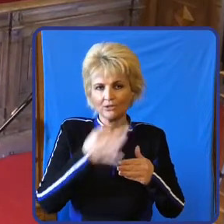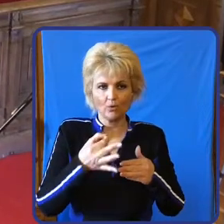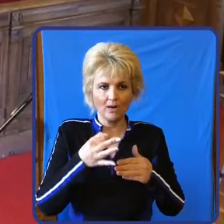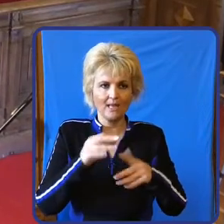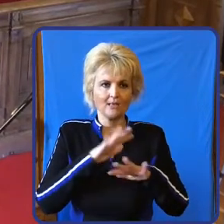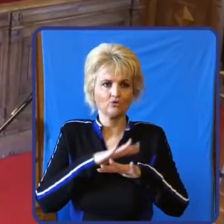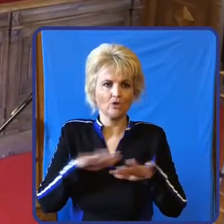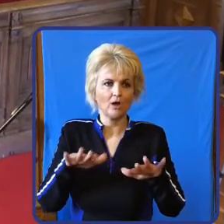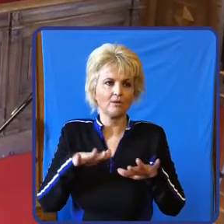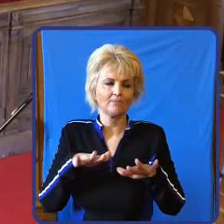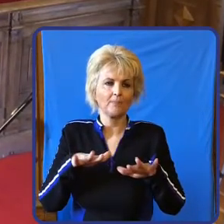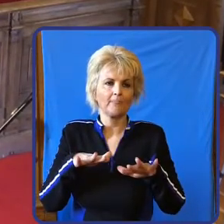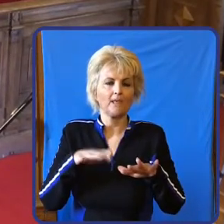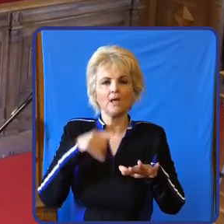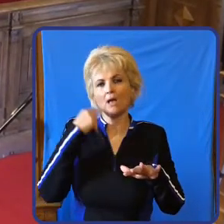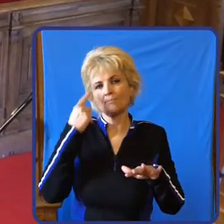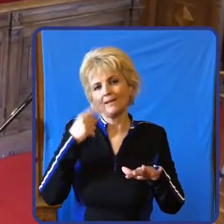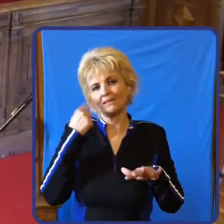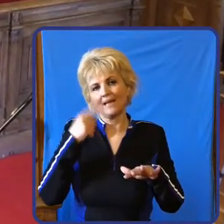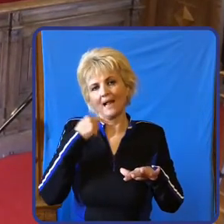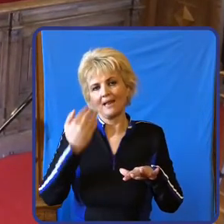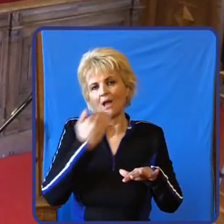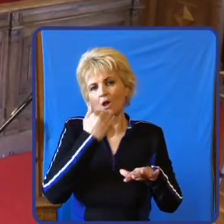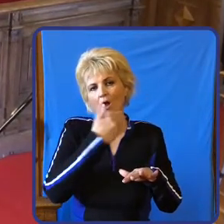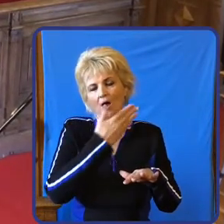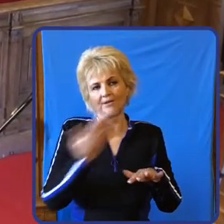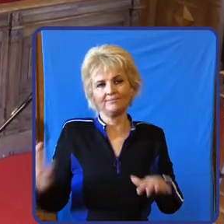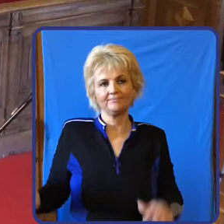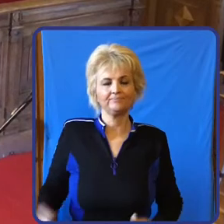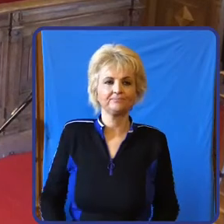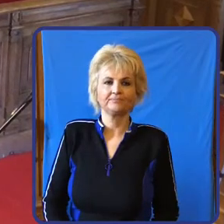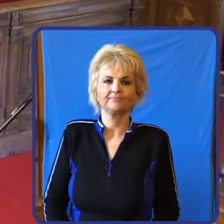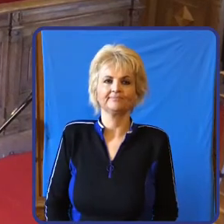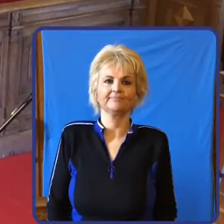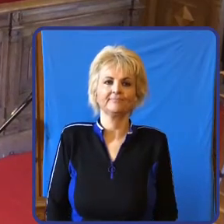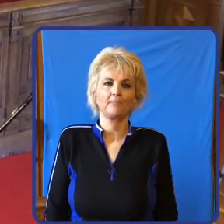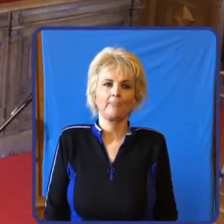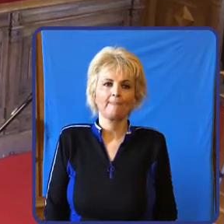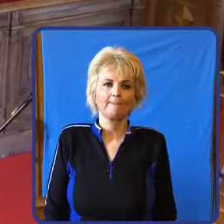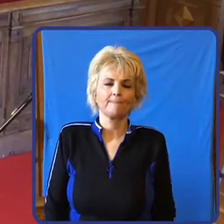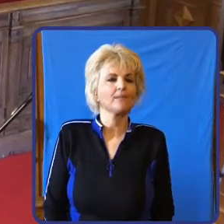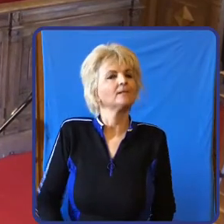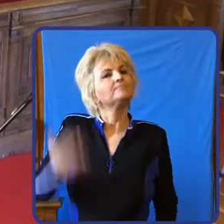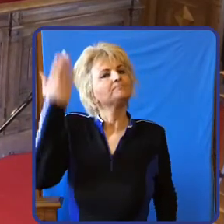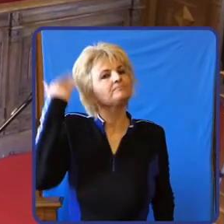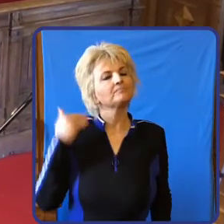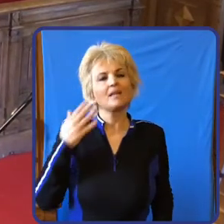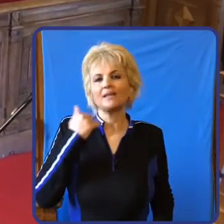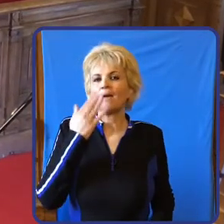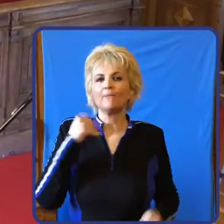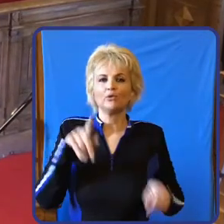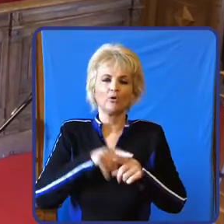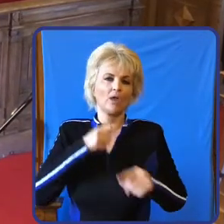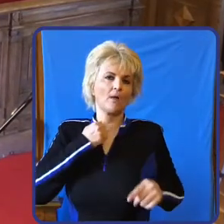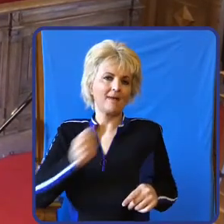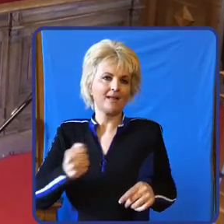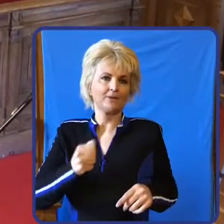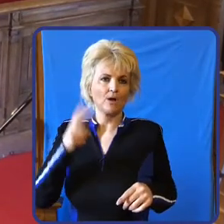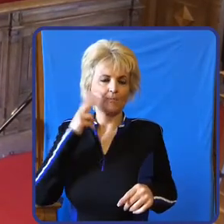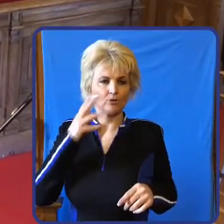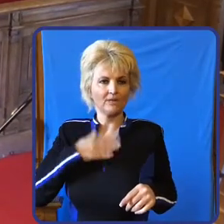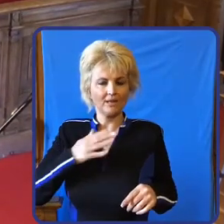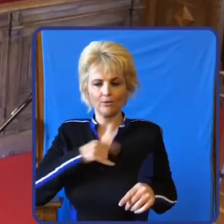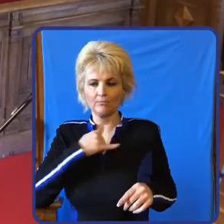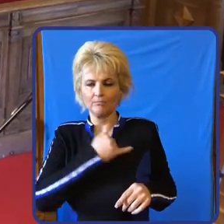csak a beszélőkéjét akarta gyakorolni. Annak idején nem voltak olyan bátrak, mikor nekünk